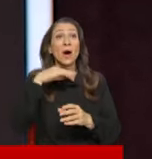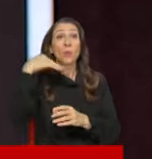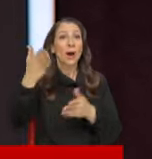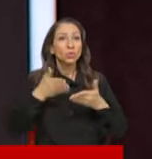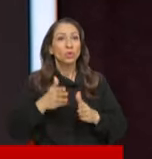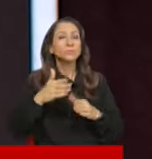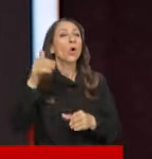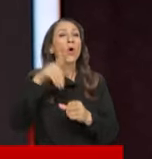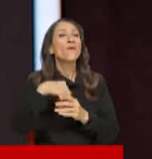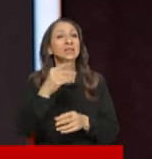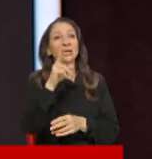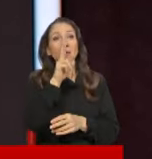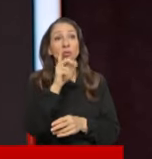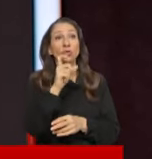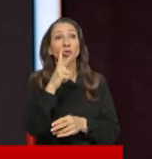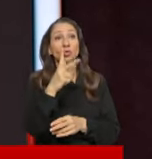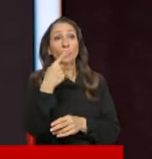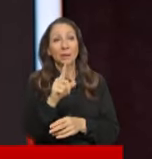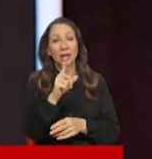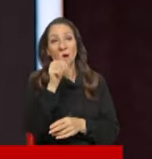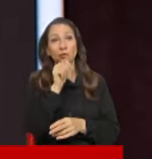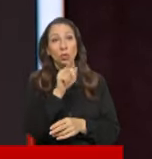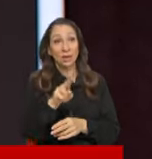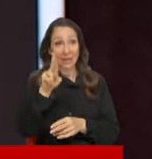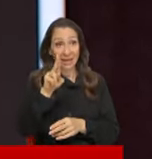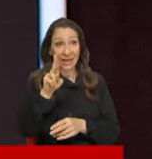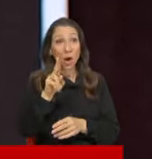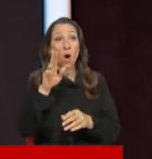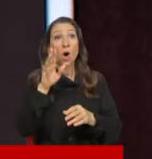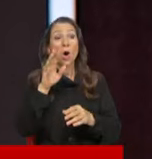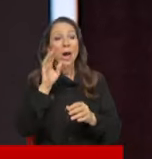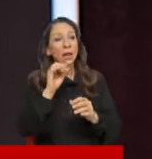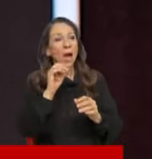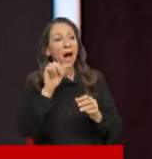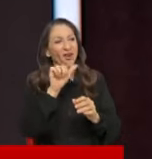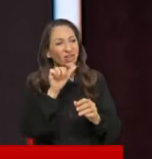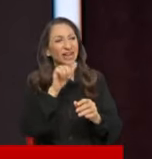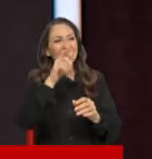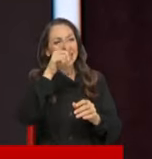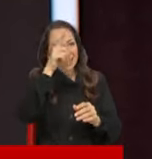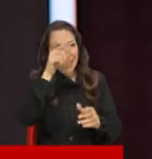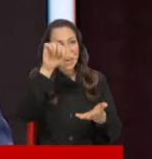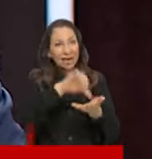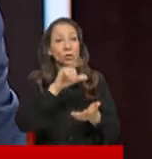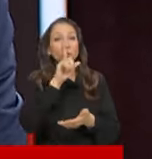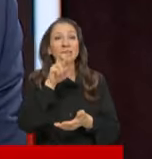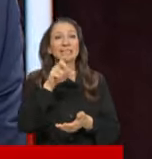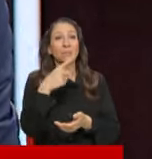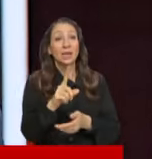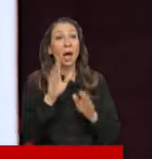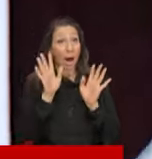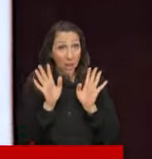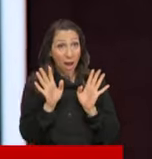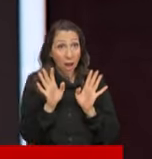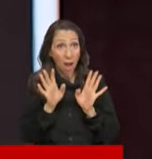doğumlu seçmen sayısı 293. 617 ORT Doğulu seçmen sayısı 108.000 Ancak şöyle bir durum